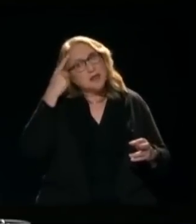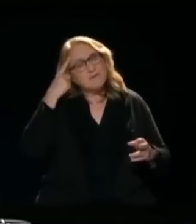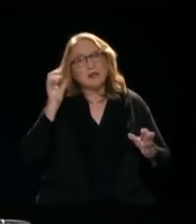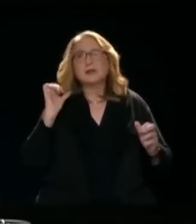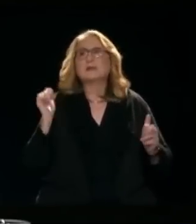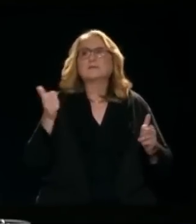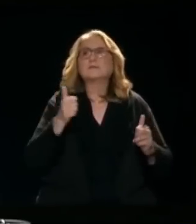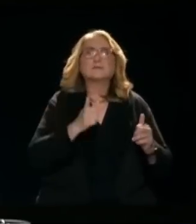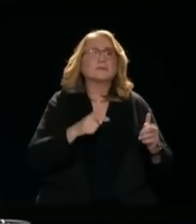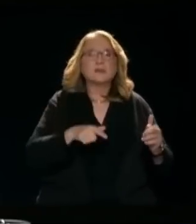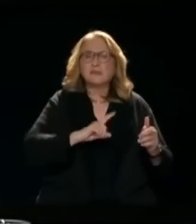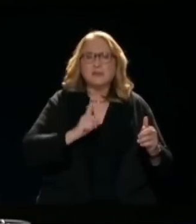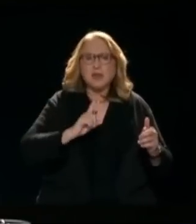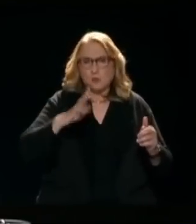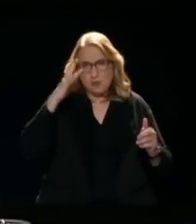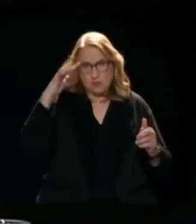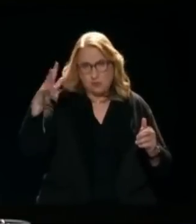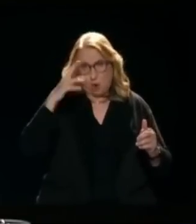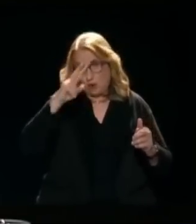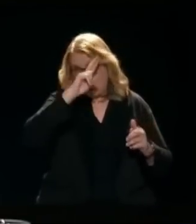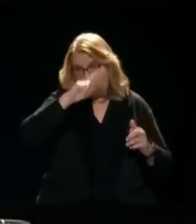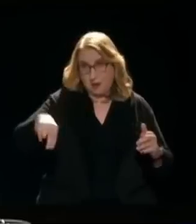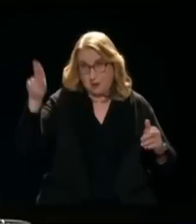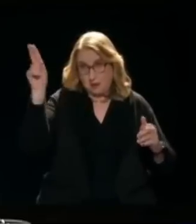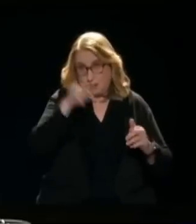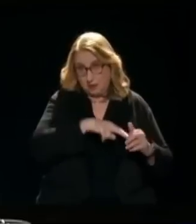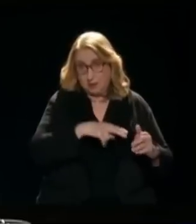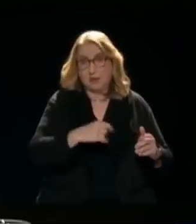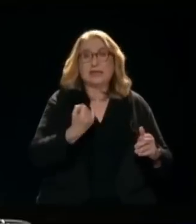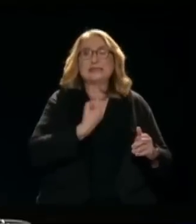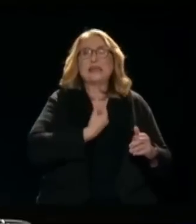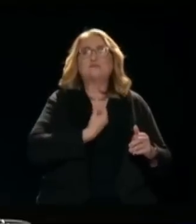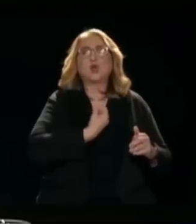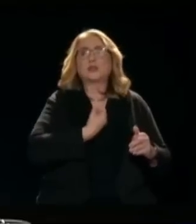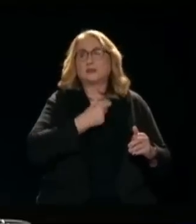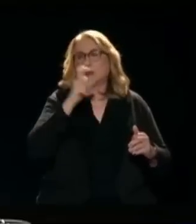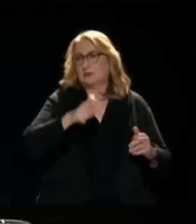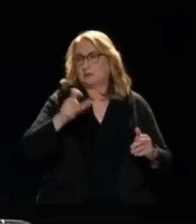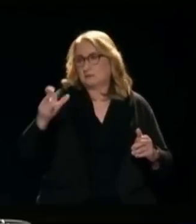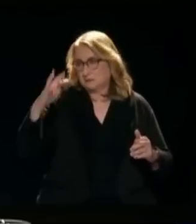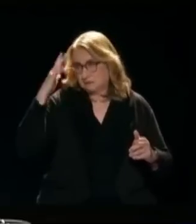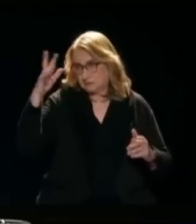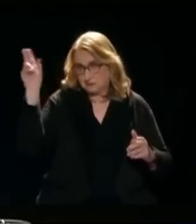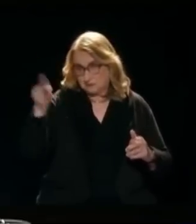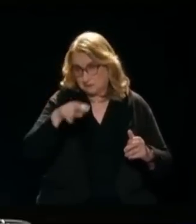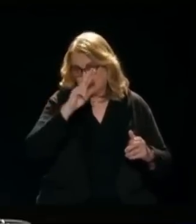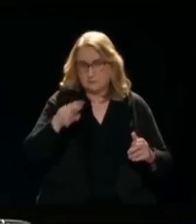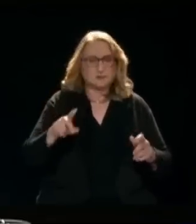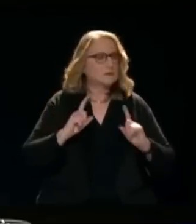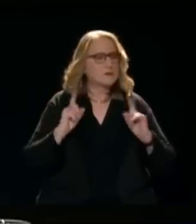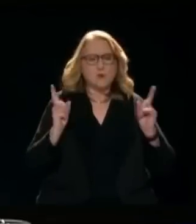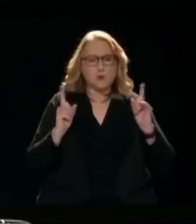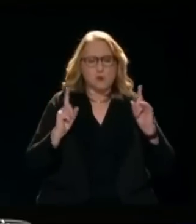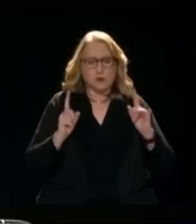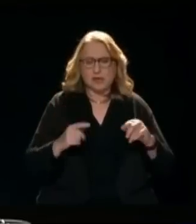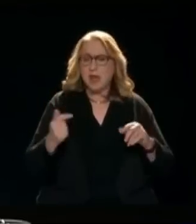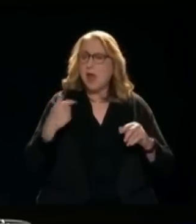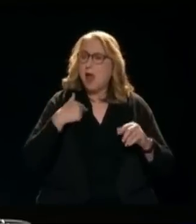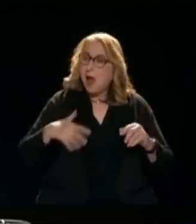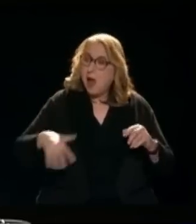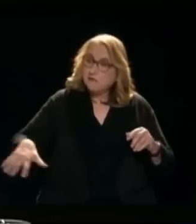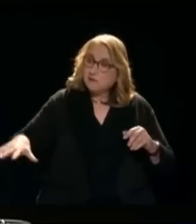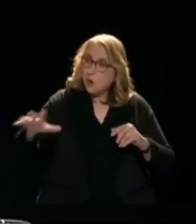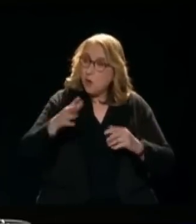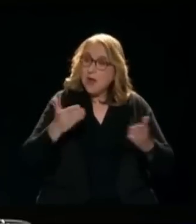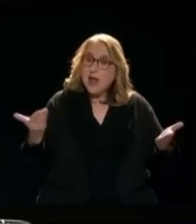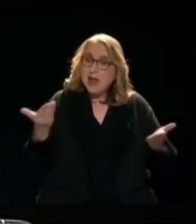καταργούμε ιδεολογίες ή ιδεολογικές ταυτότητες. Αυτό που λέμε ότι αυτό του είδους τα αιτήματα μπορούν να ενώσουν και πρέπει να ενώσουν τον